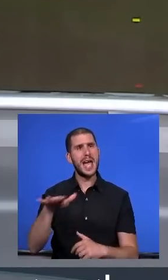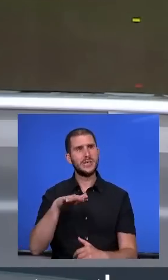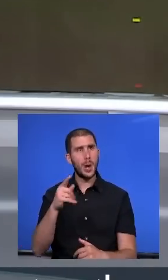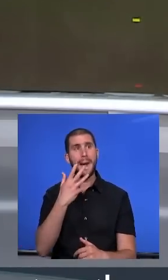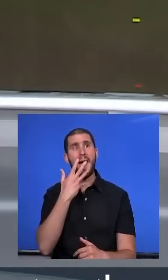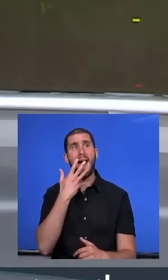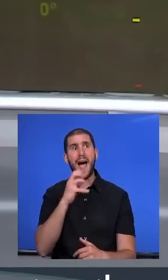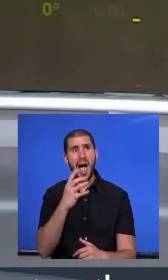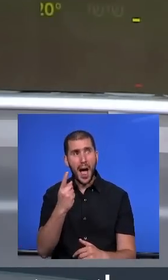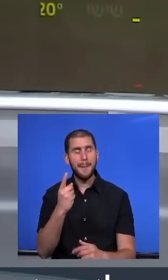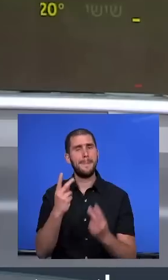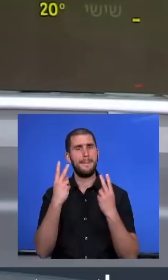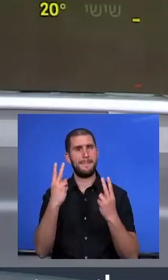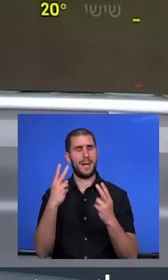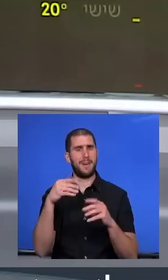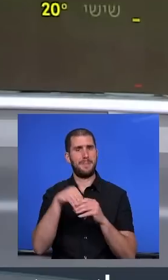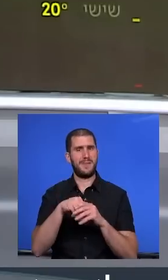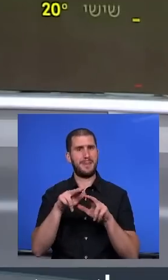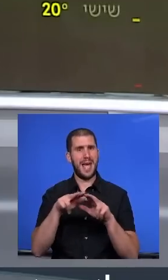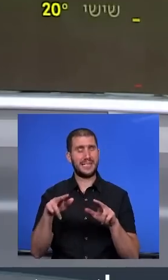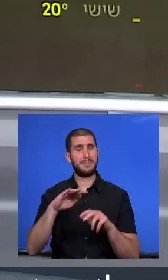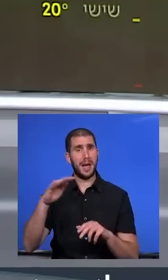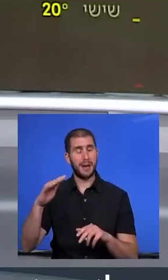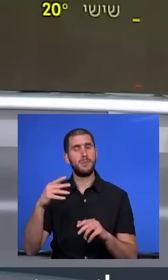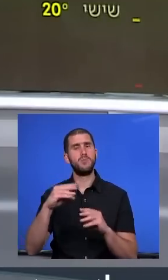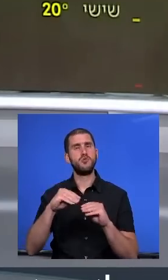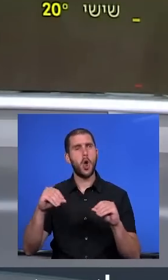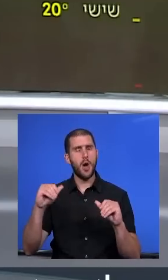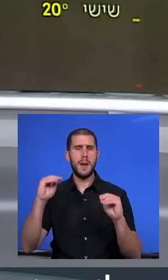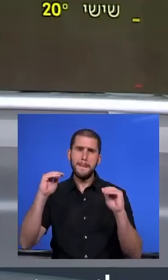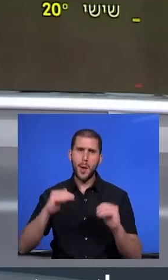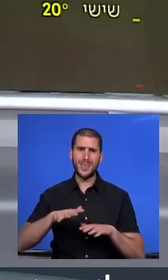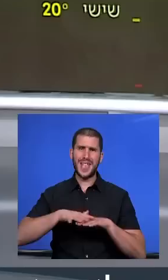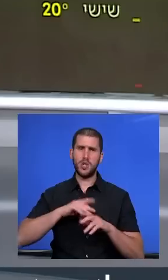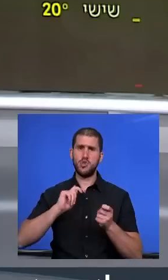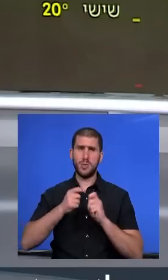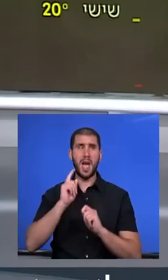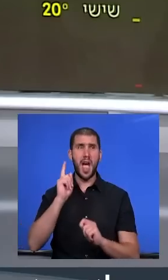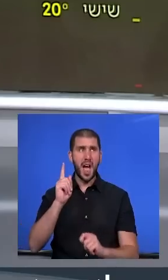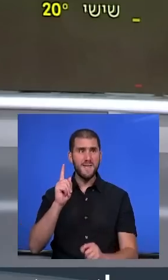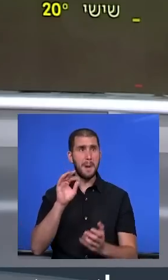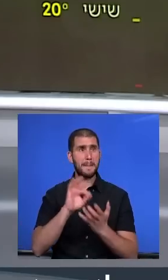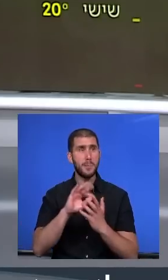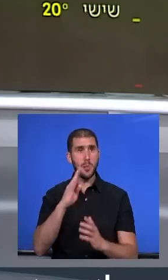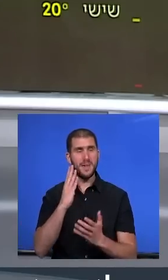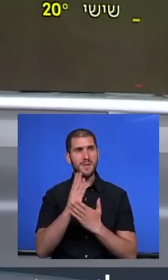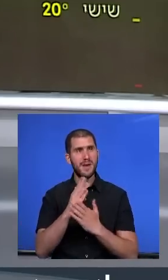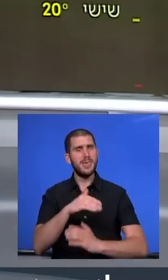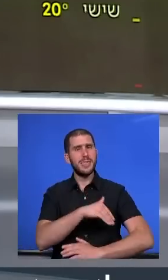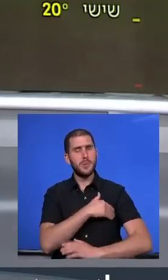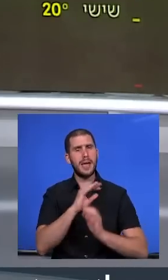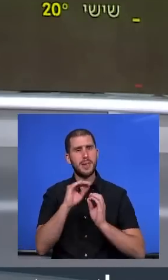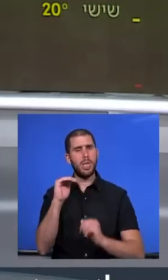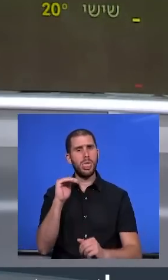חם הרגיל, בעיקר בפנים הארץ ובערים. לאורך מישור חוף פחות ירגישו את השינוי, אבל במהלך יום רביעי הטמפרטורות שם יתחילו